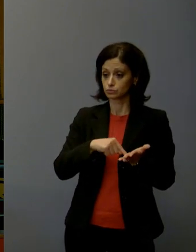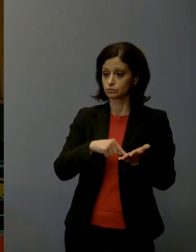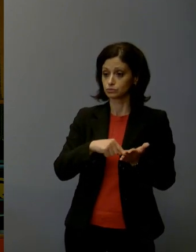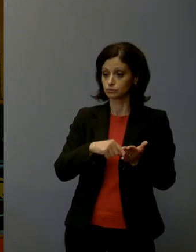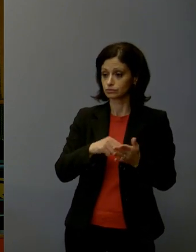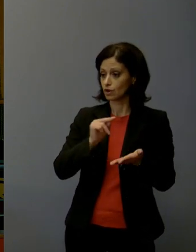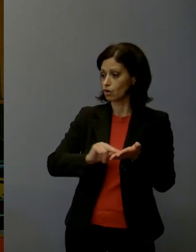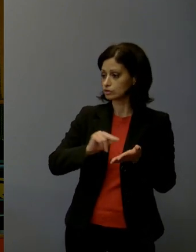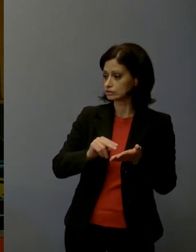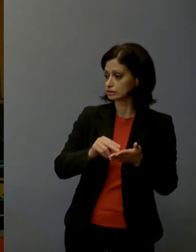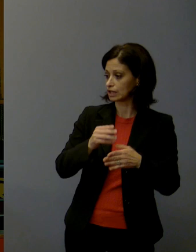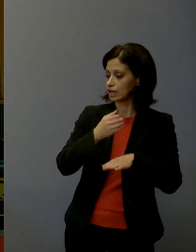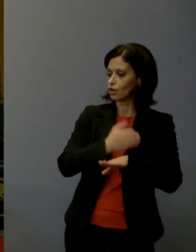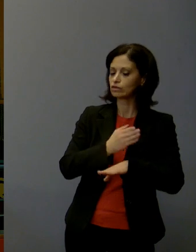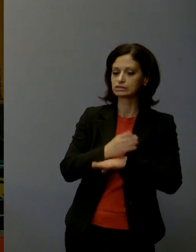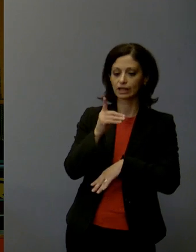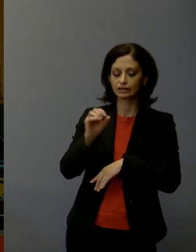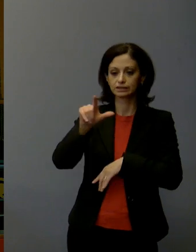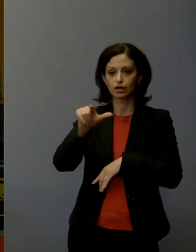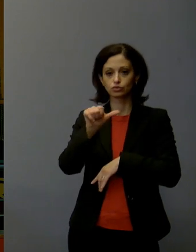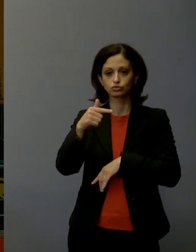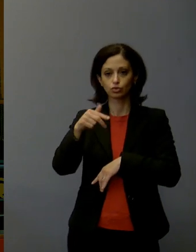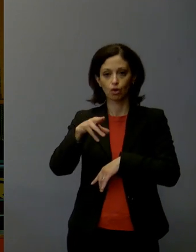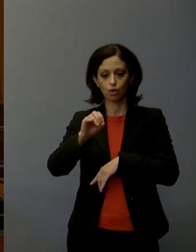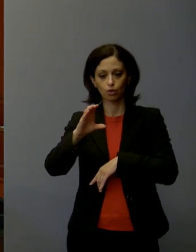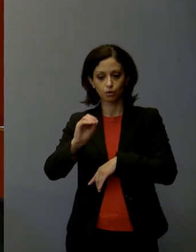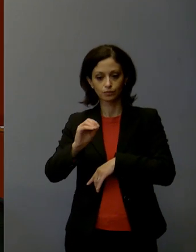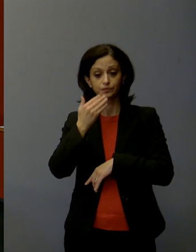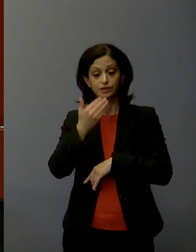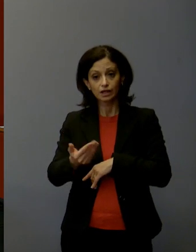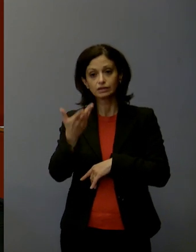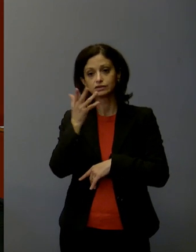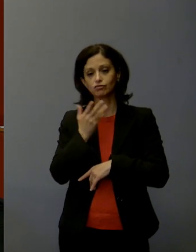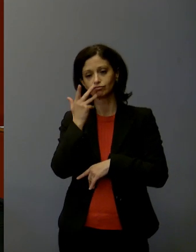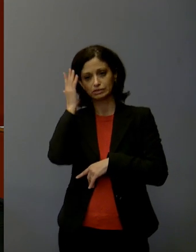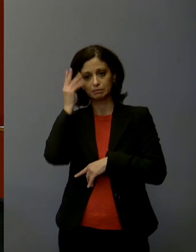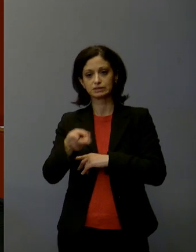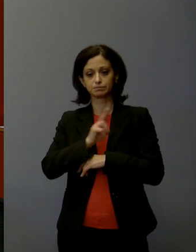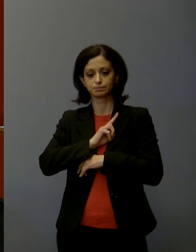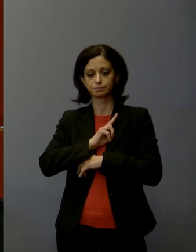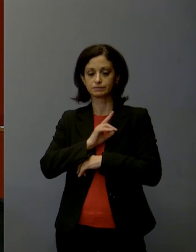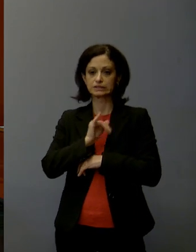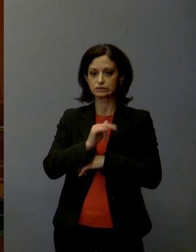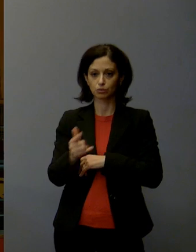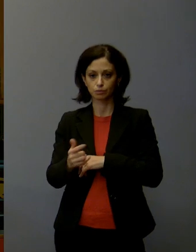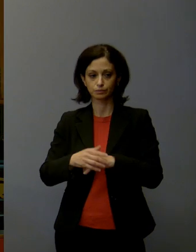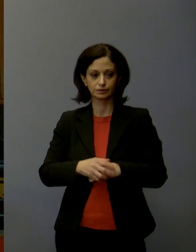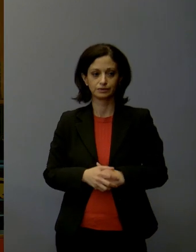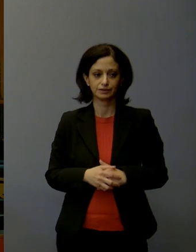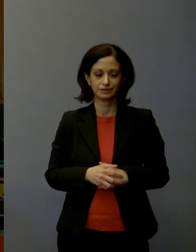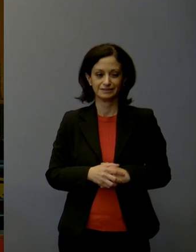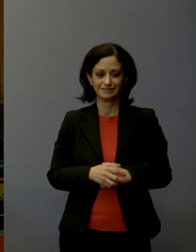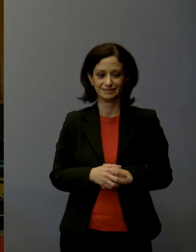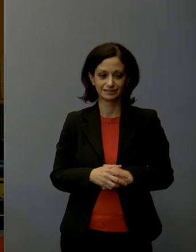consigliere dell'astrologo Grazie rapidamente Volevo solo sapere se mi poteva rispondere Grazie Allora